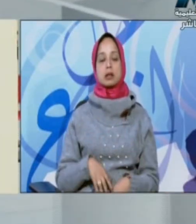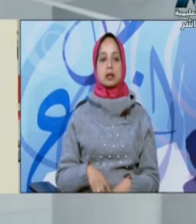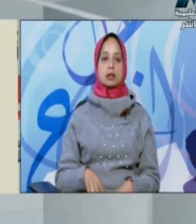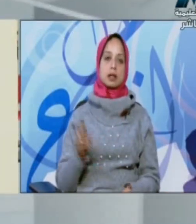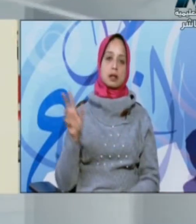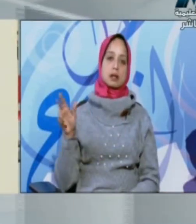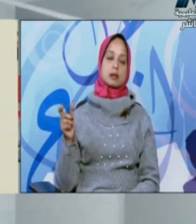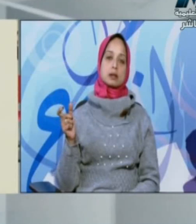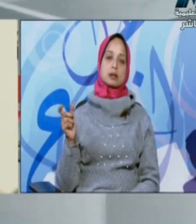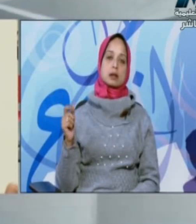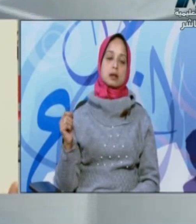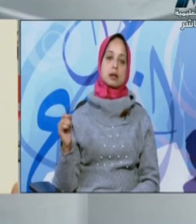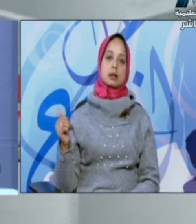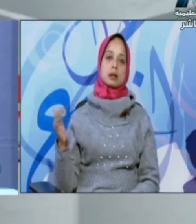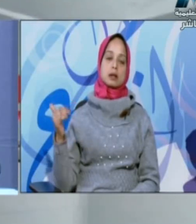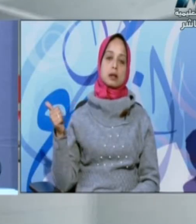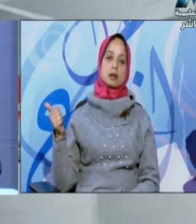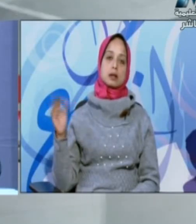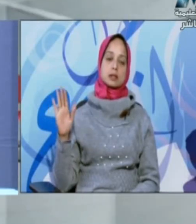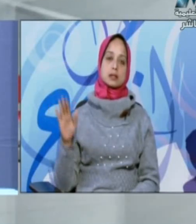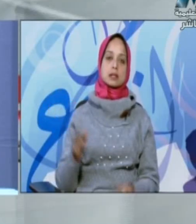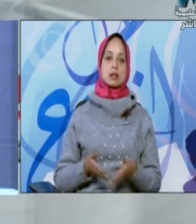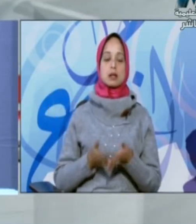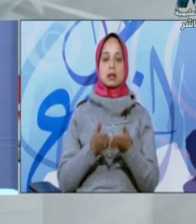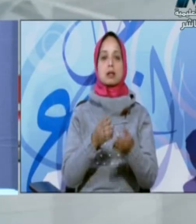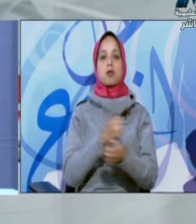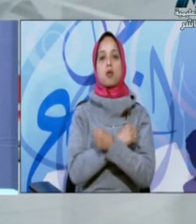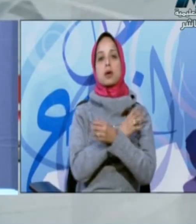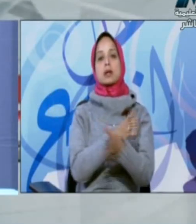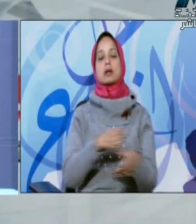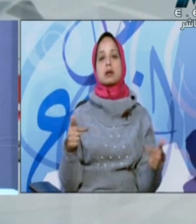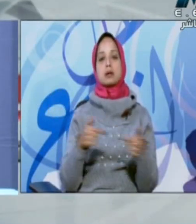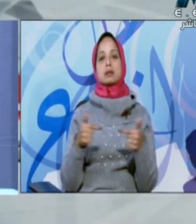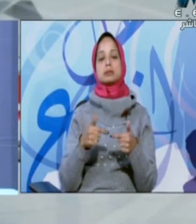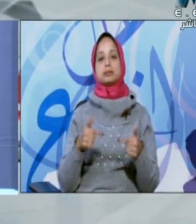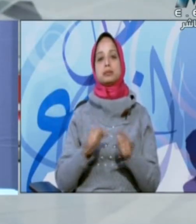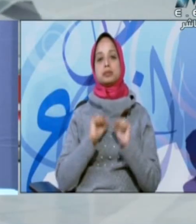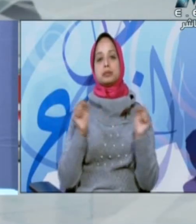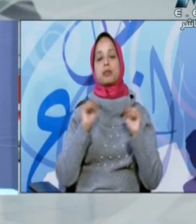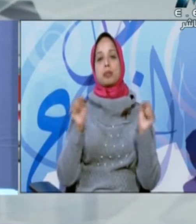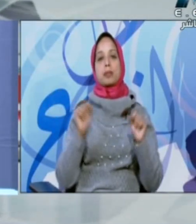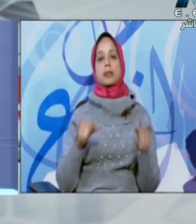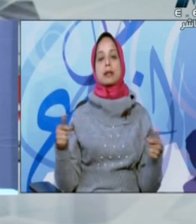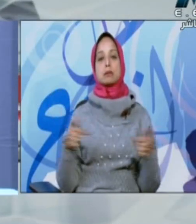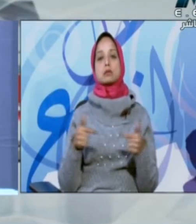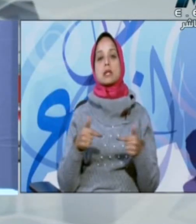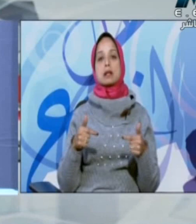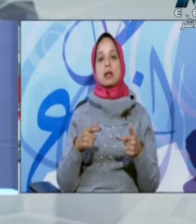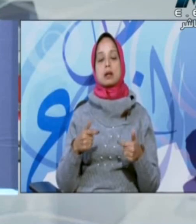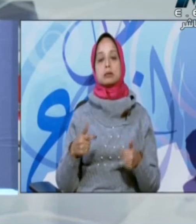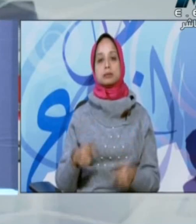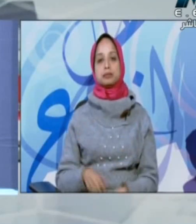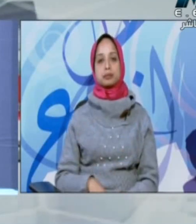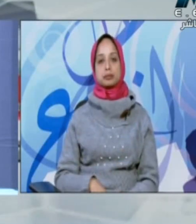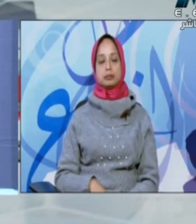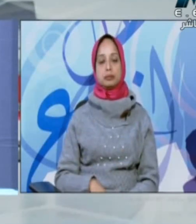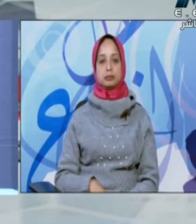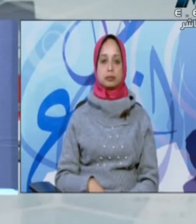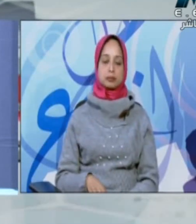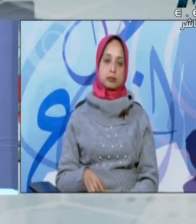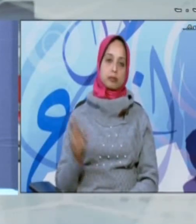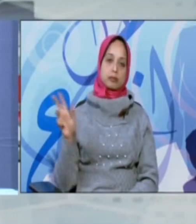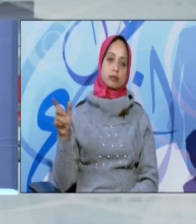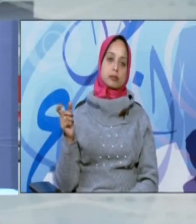المعاهدة وأطلق الحرية للنضال المسلح. طب هل النحاس كان محق في عقد المعاهدة؟ يعني النحاس لما عمل المعاهدة